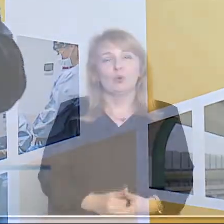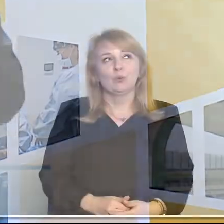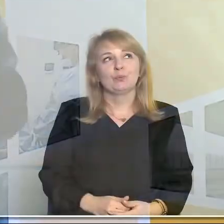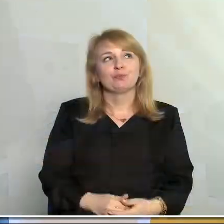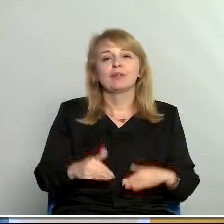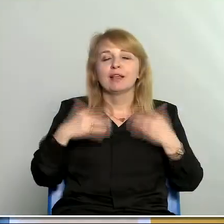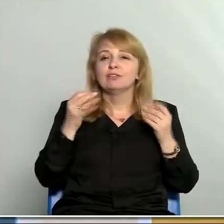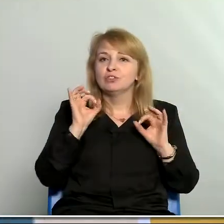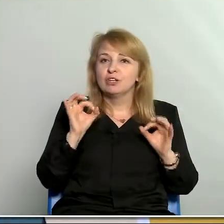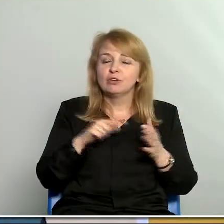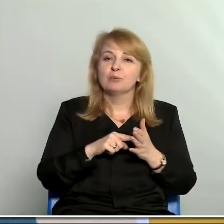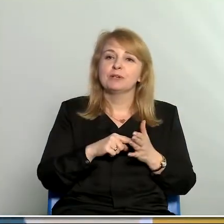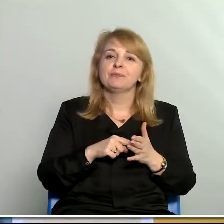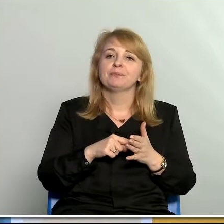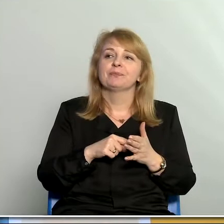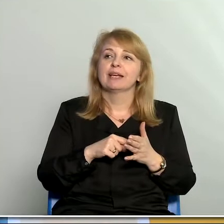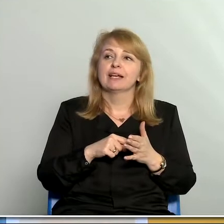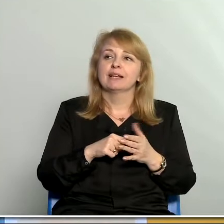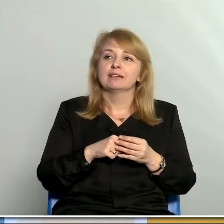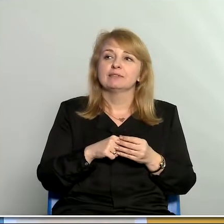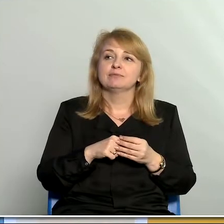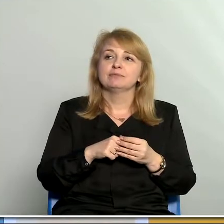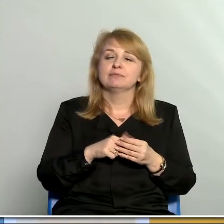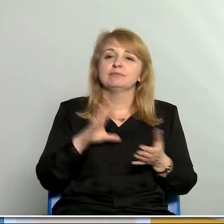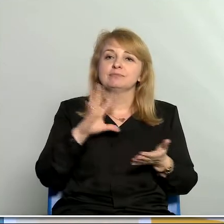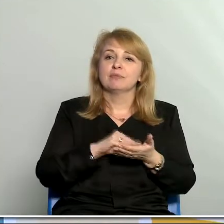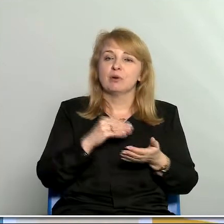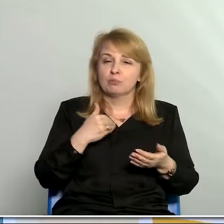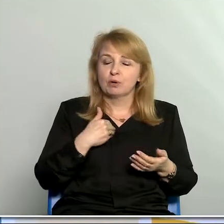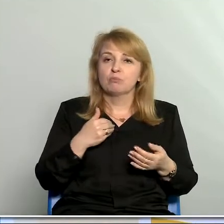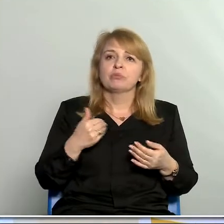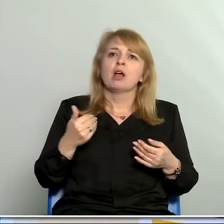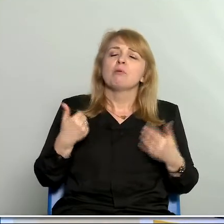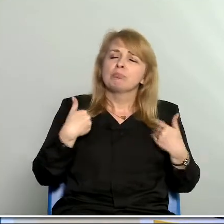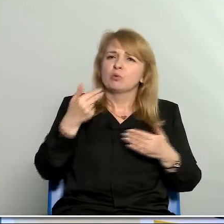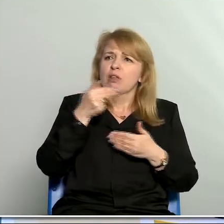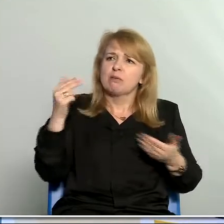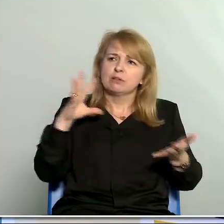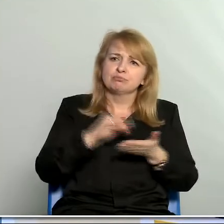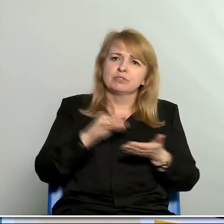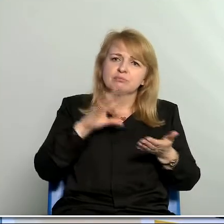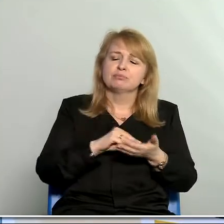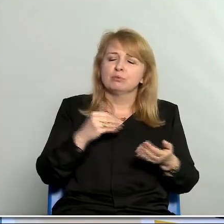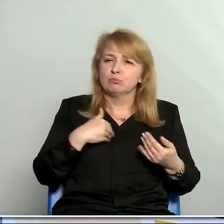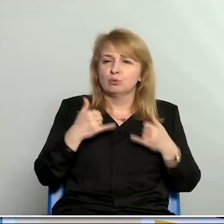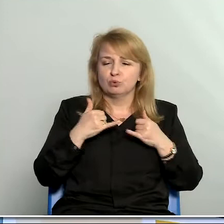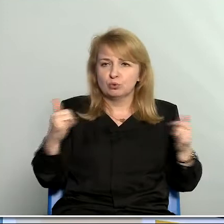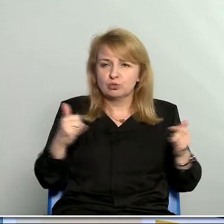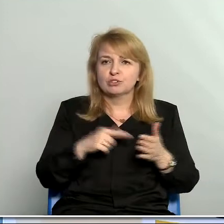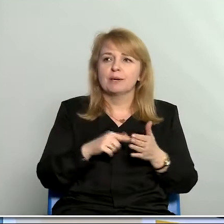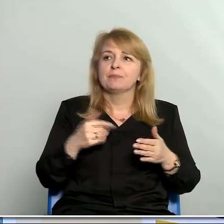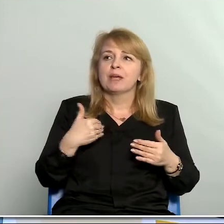Dzień dobry jeszcze raz Państwu. Było o wizji, było o tym, ile mamy pieniędzy, poziomu strategicznego,